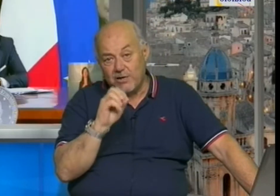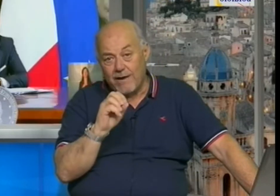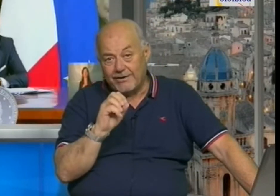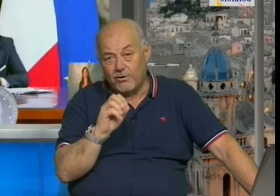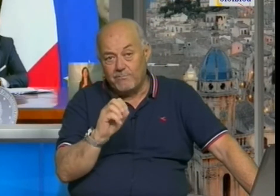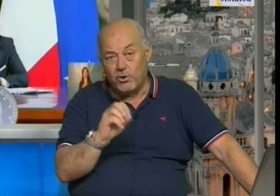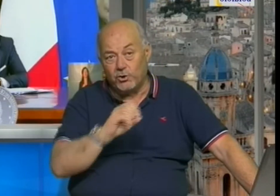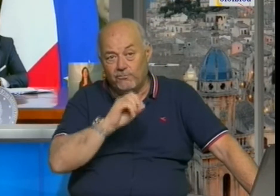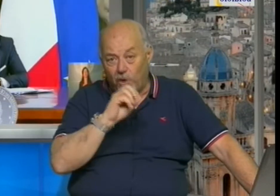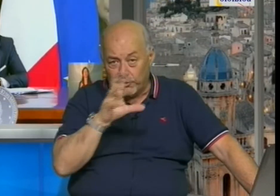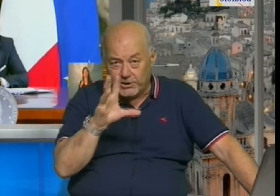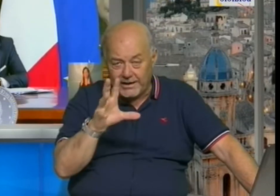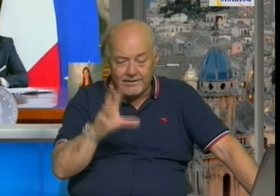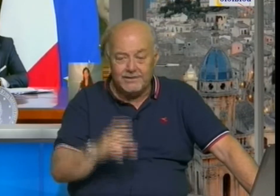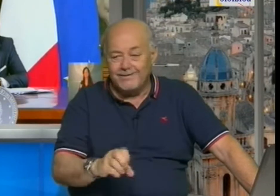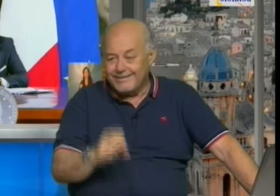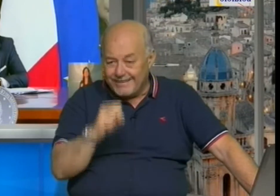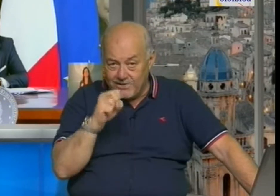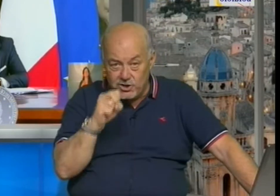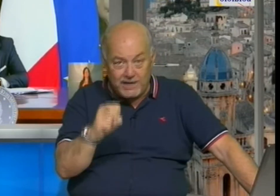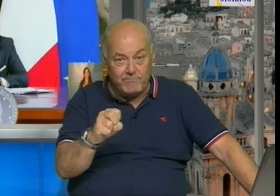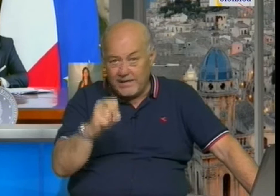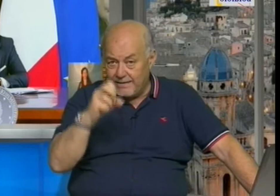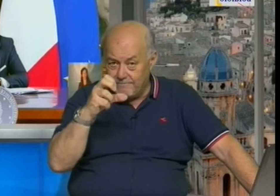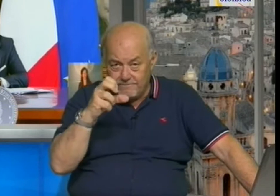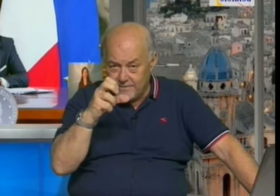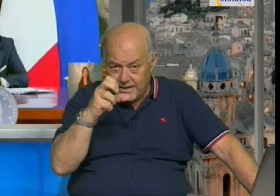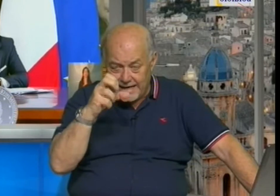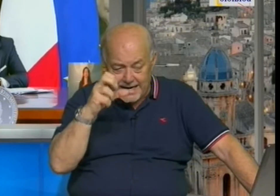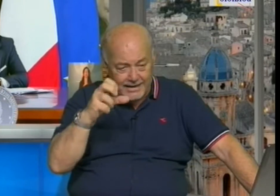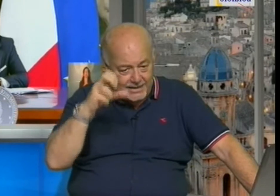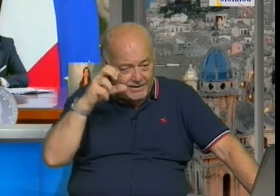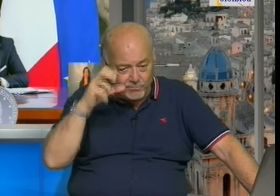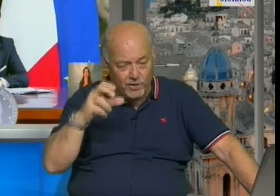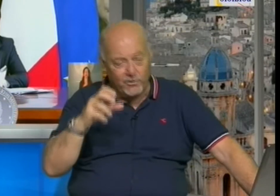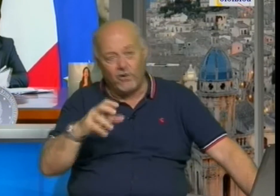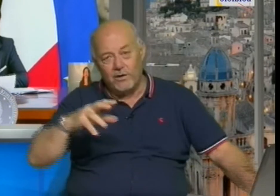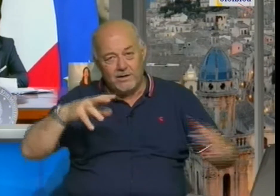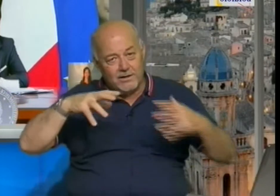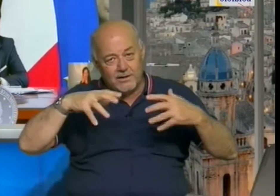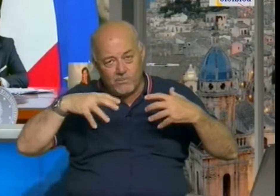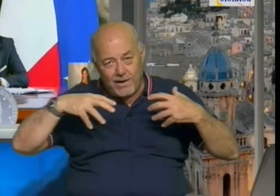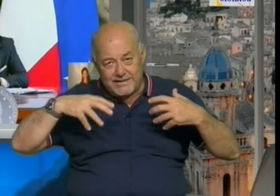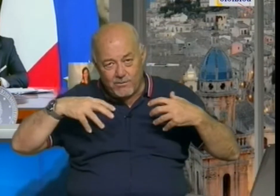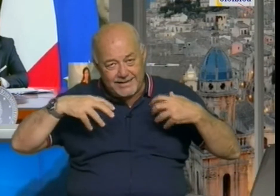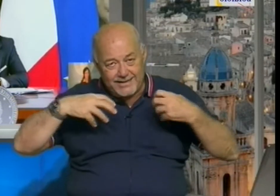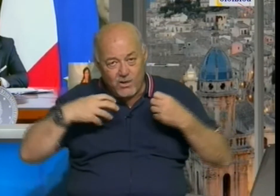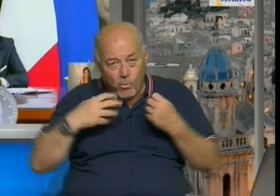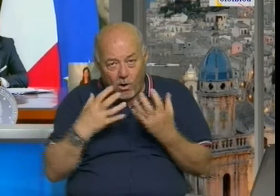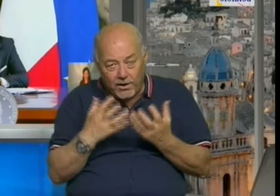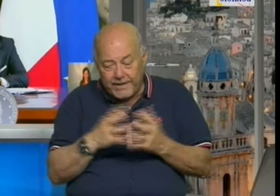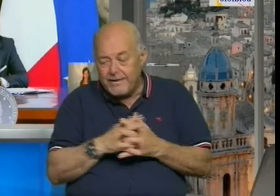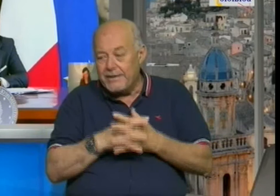ci riguardano in modo forte, tangibile, direi anche proprio quasi quasi